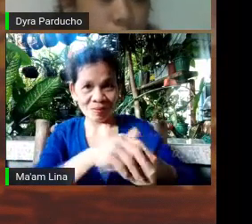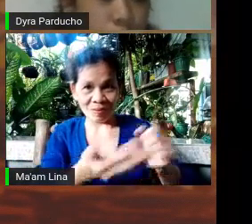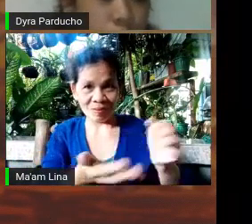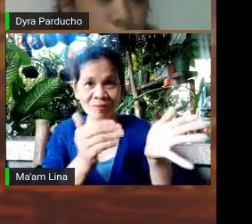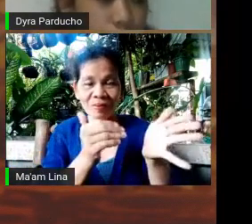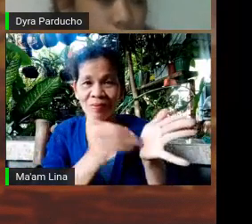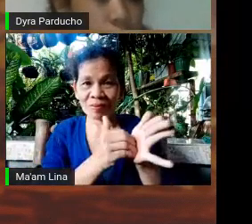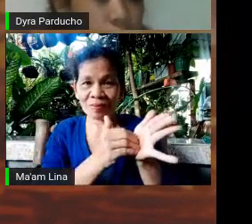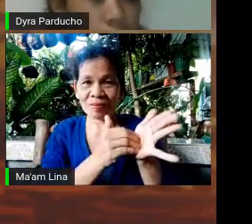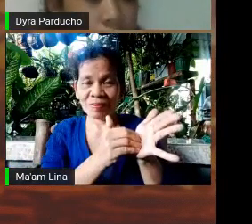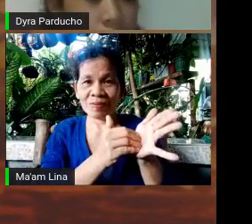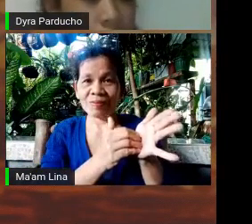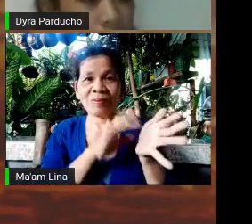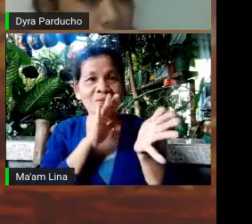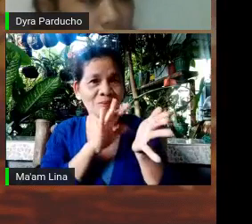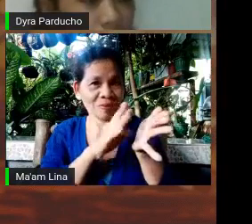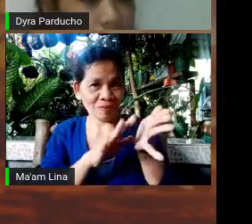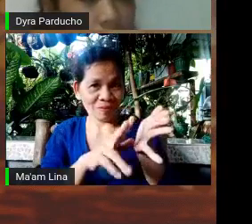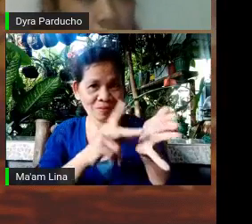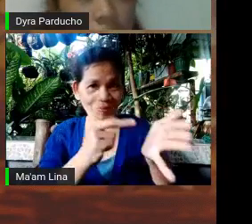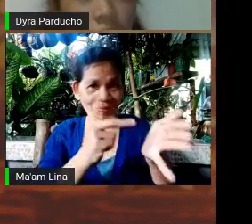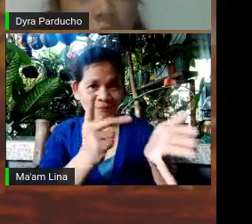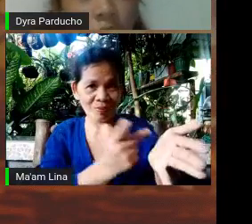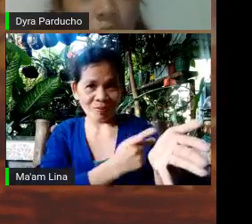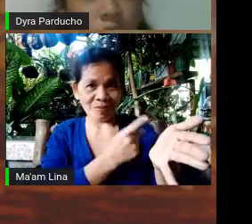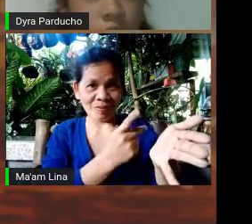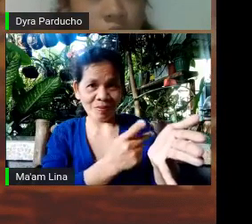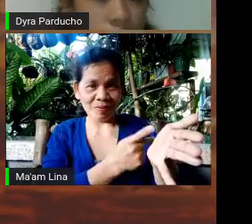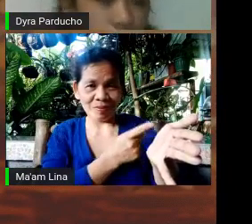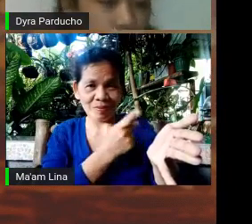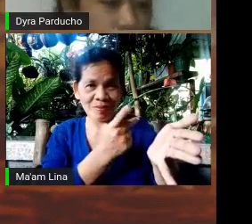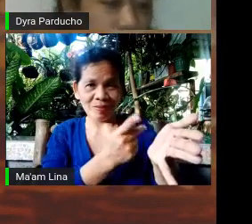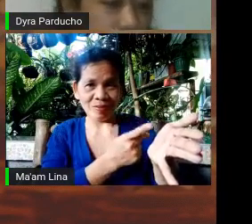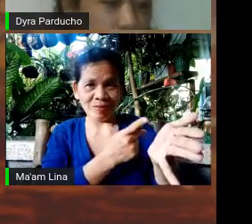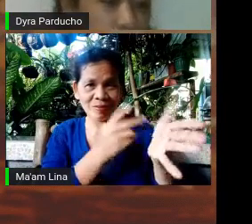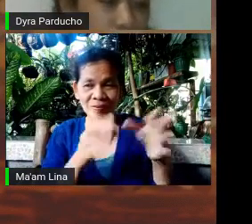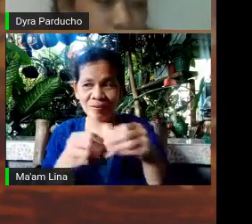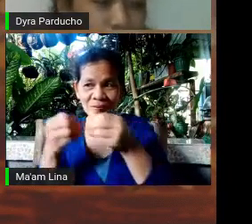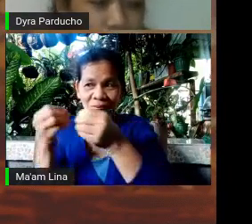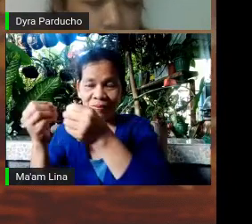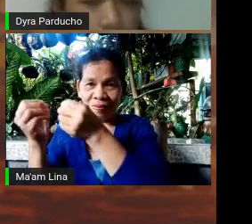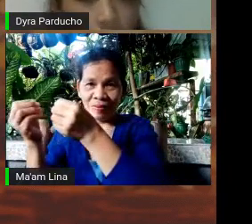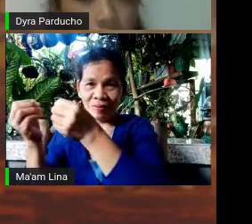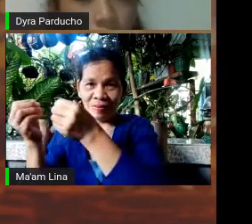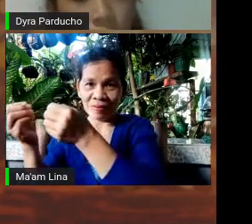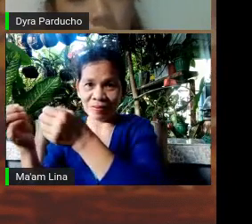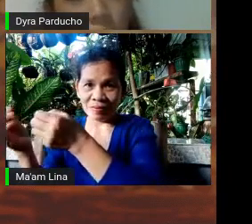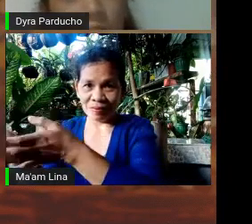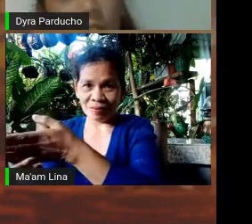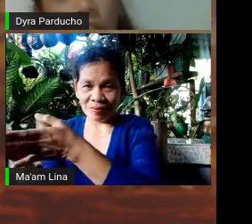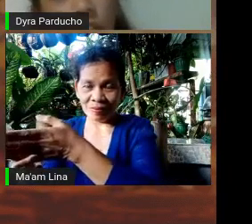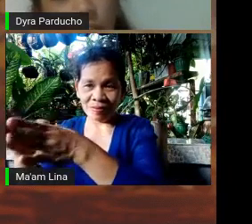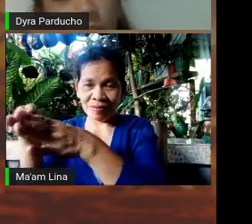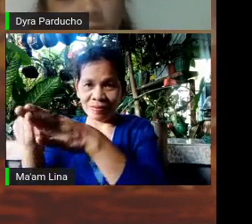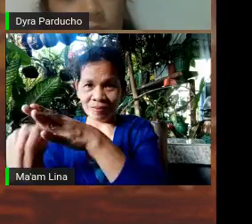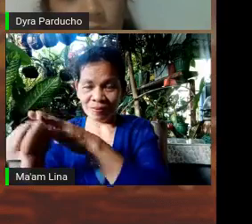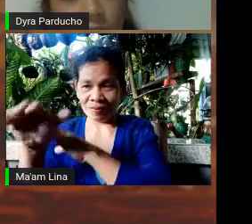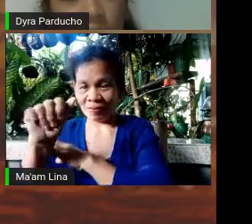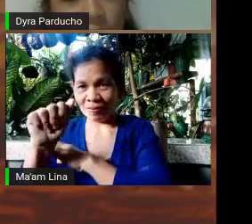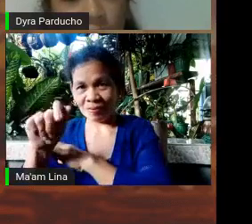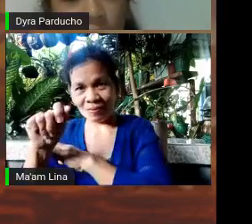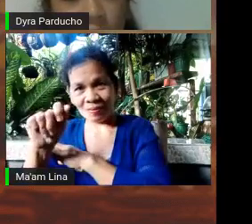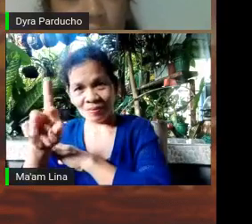ng nung balok ay siyang dadalhin niya doon sa Ark of Covenant